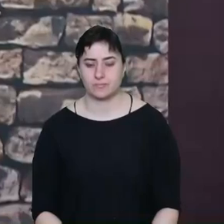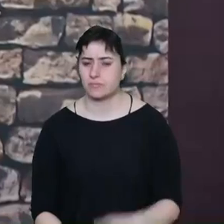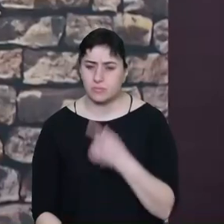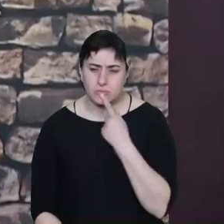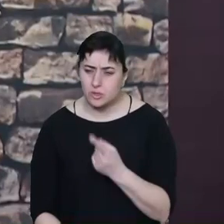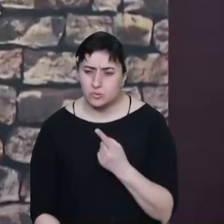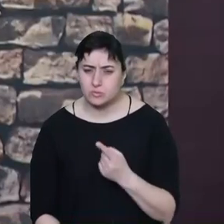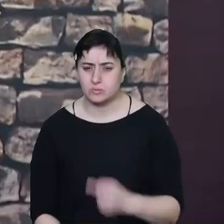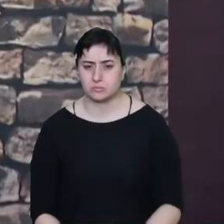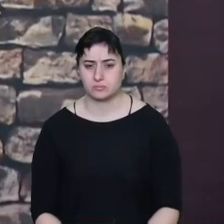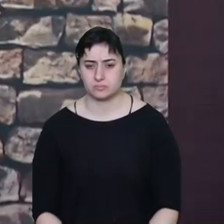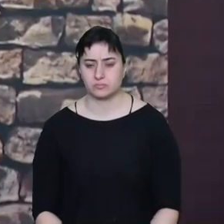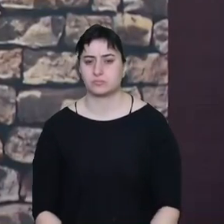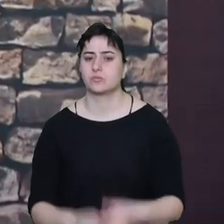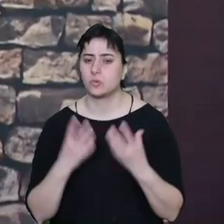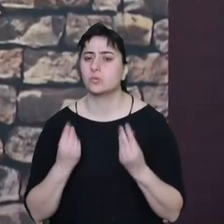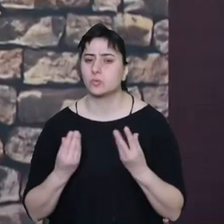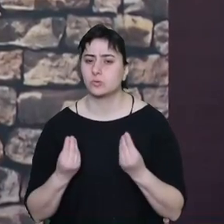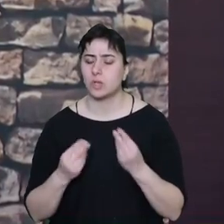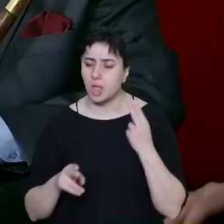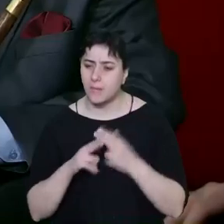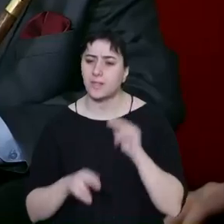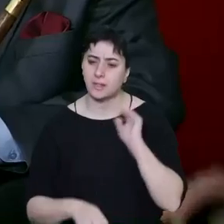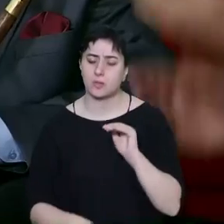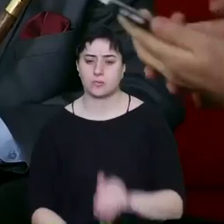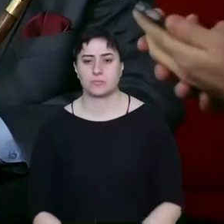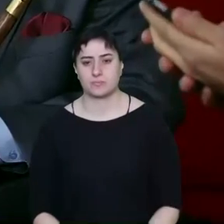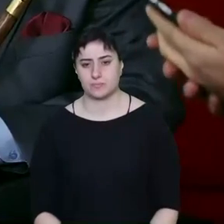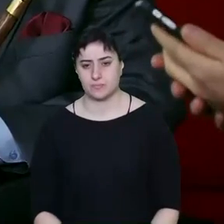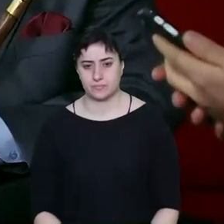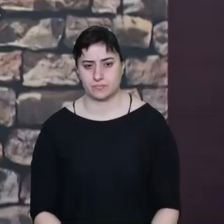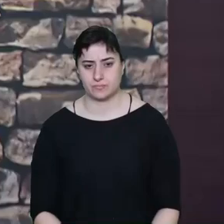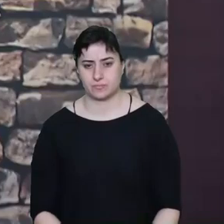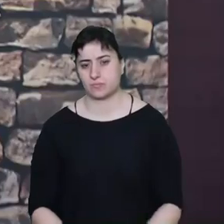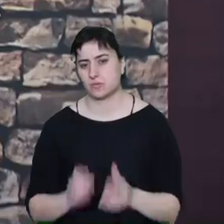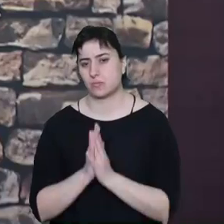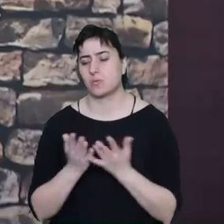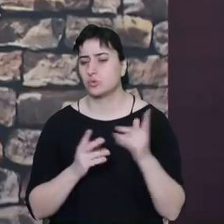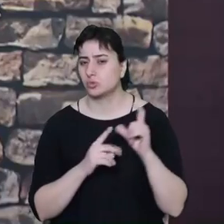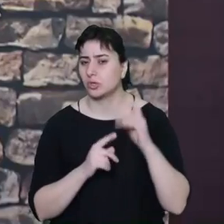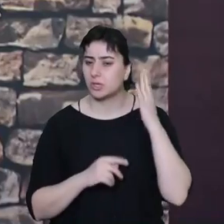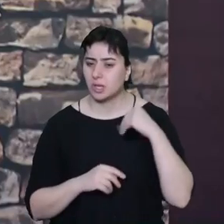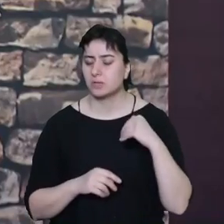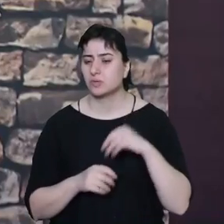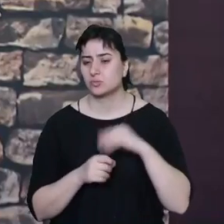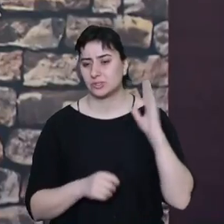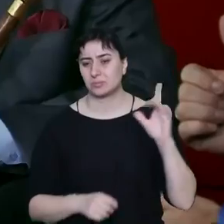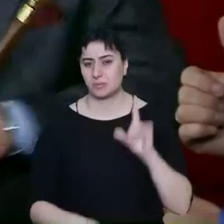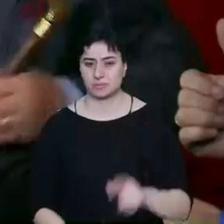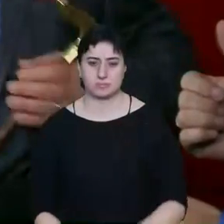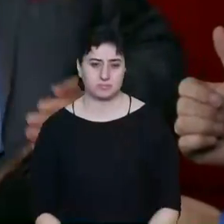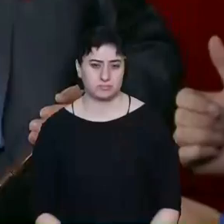Ne diyorsun ya? Tamam tamam, hemen geliyorum. Kusura bakmayın, Şükrü çağırıyor. Benim villaya gitmem